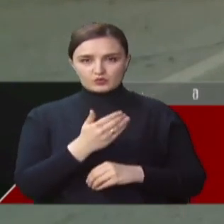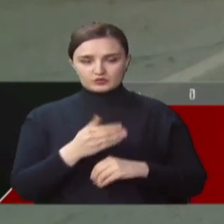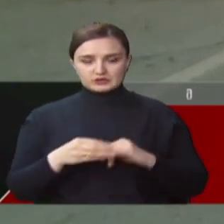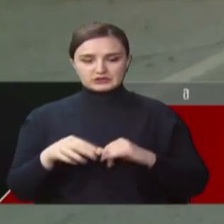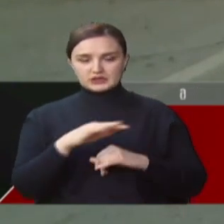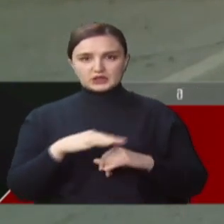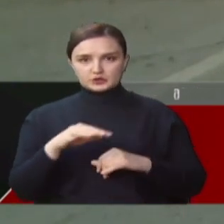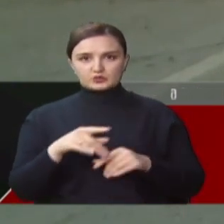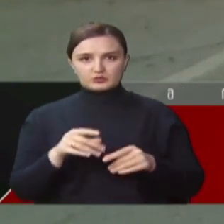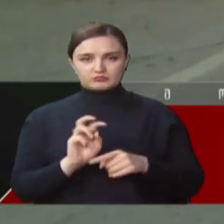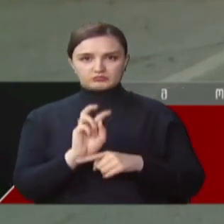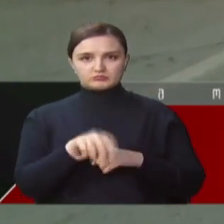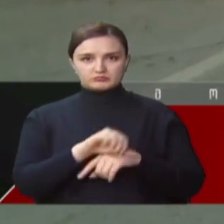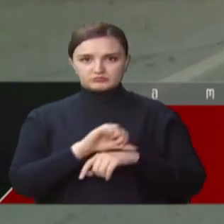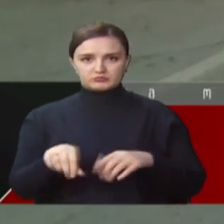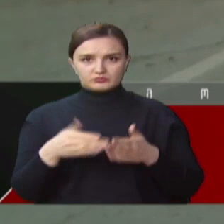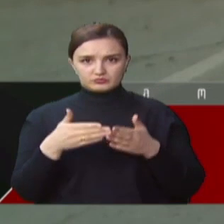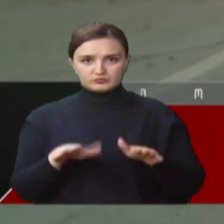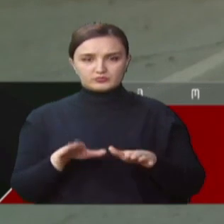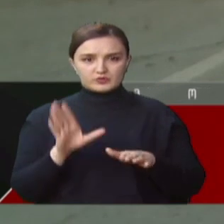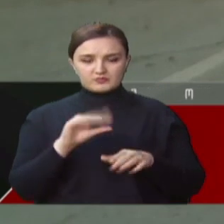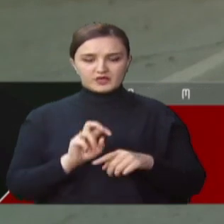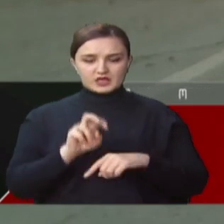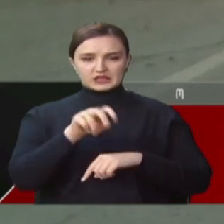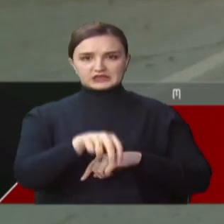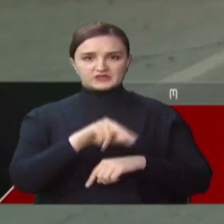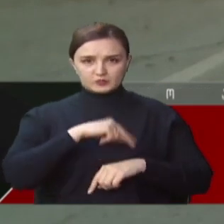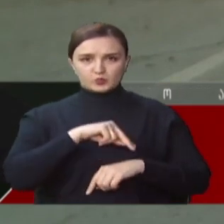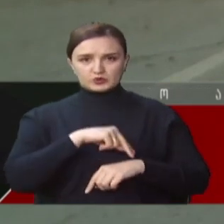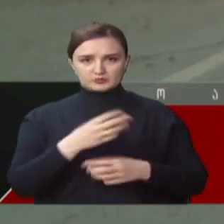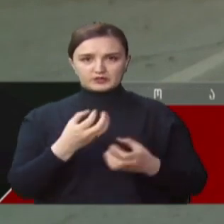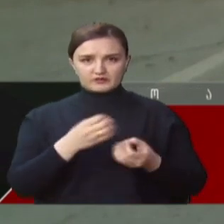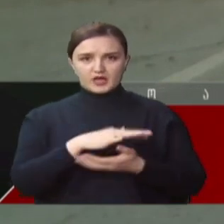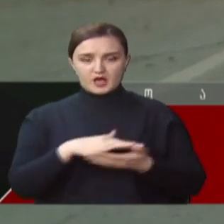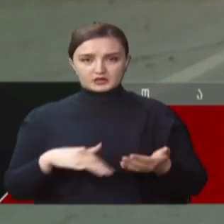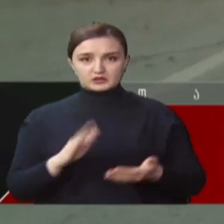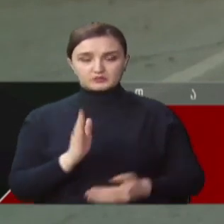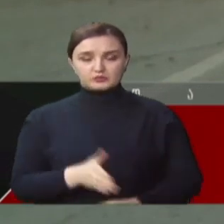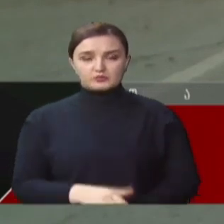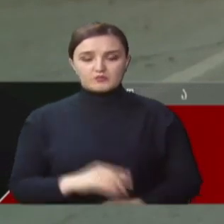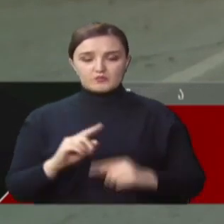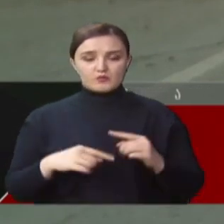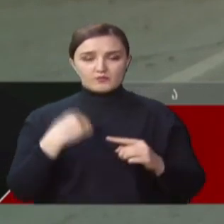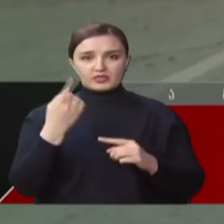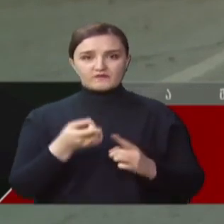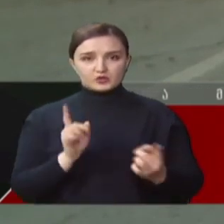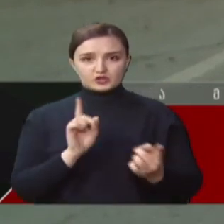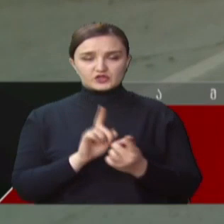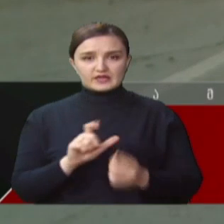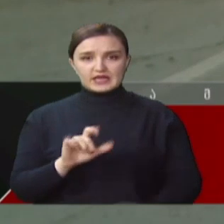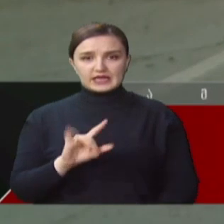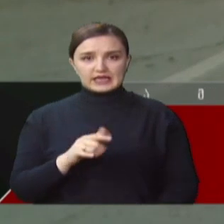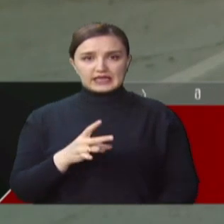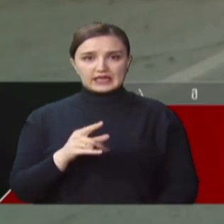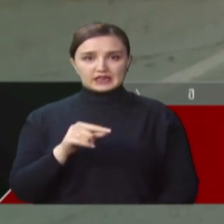ტერიტორიაზე გადმოსვლა, ეგრეთ წოდებული გადასასვლელები ფუნქციონირებას გააგრძელებენ. მომდევნო შეხვედრა კი ერგნეთში